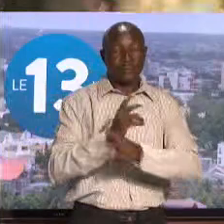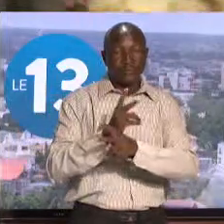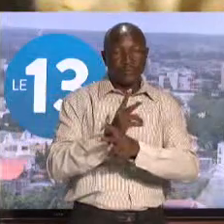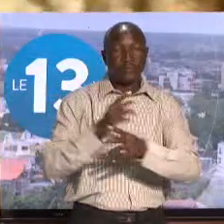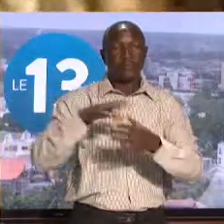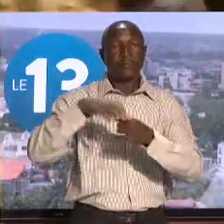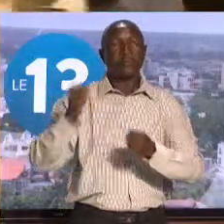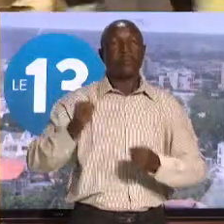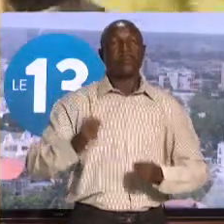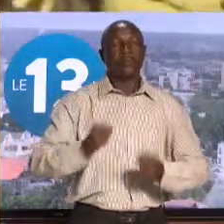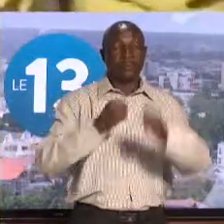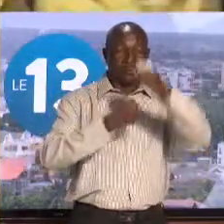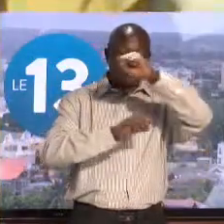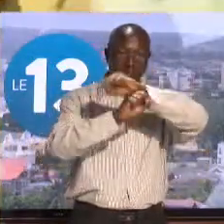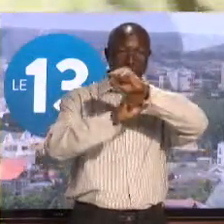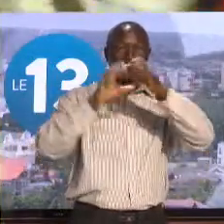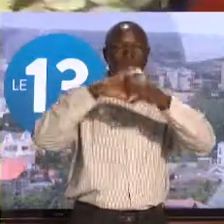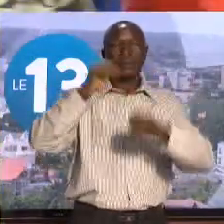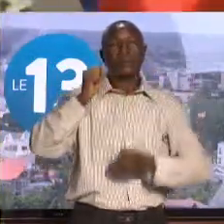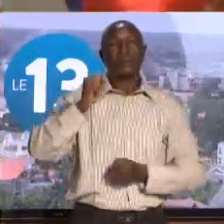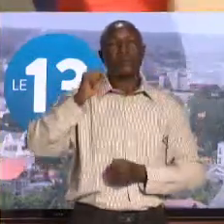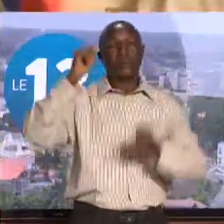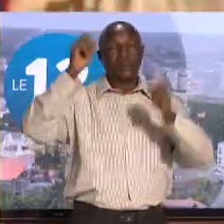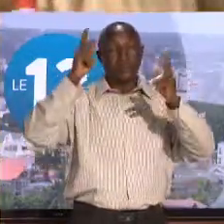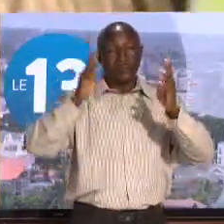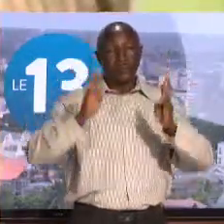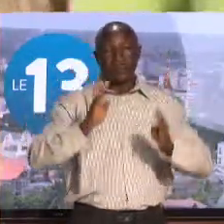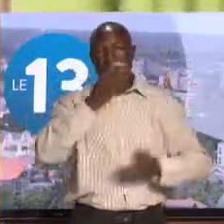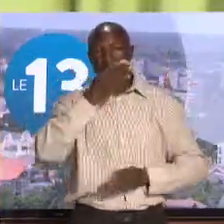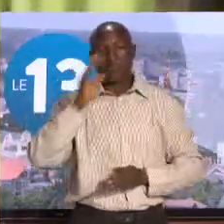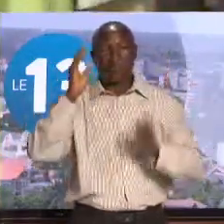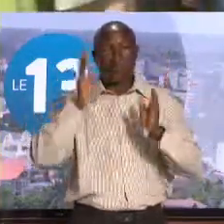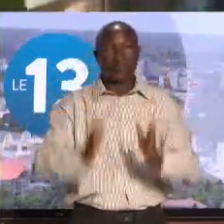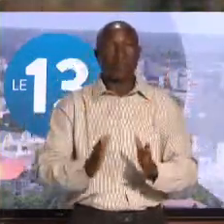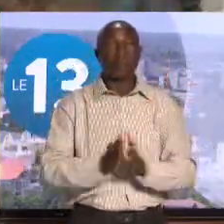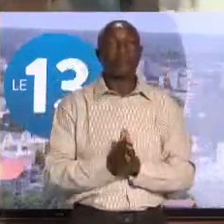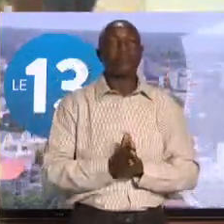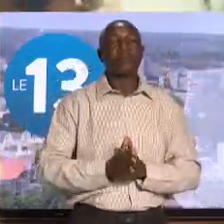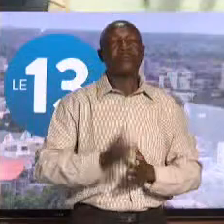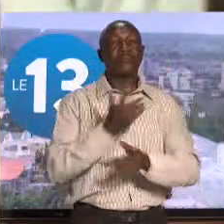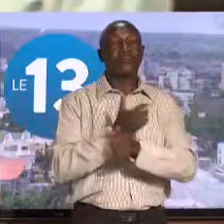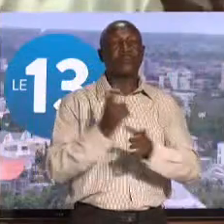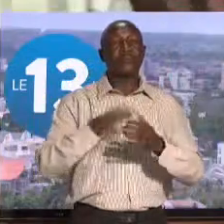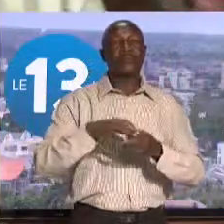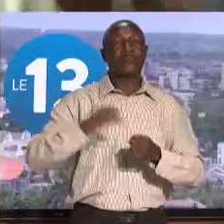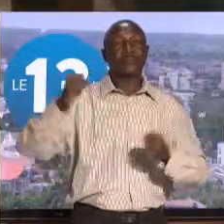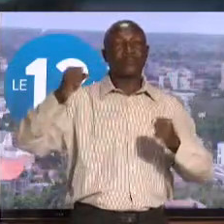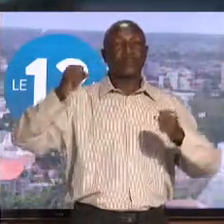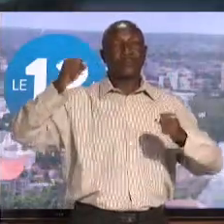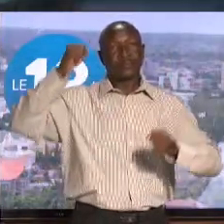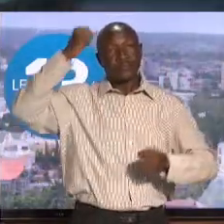personnes et de leurs biens, le respect et l'élargissement des libertés démocratiques et syndicales.